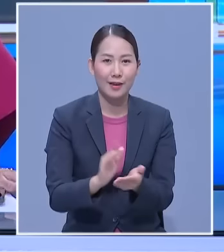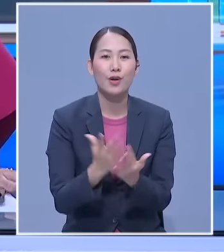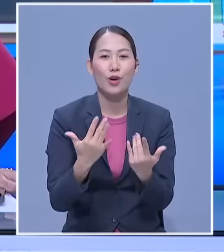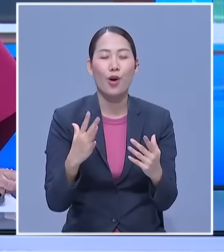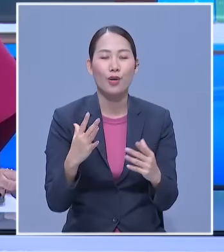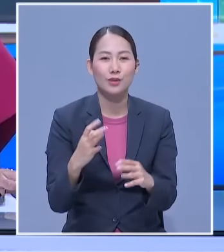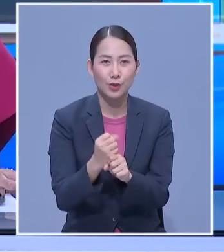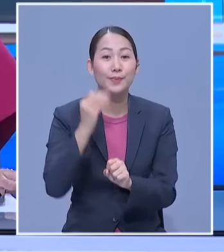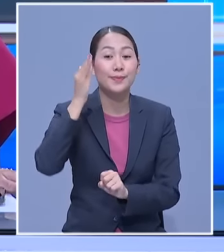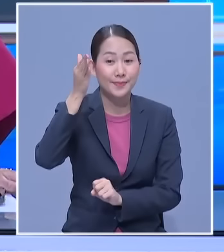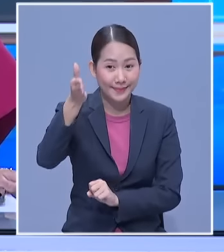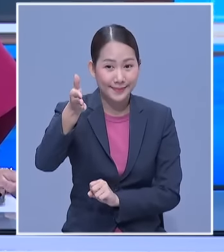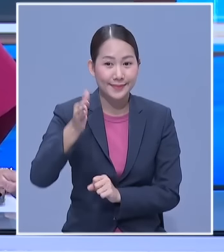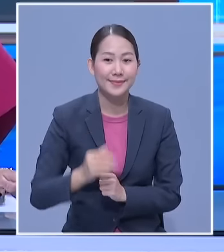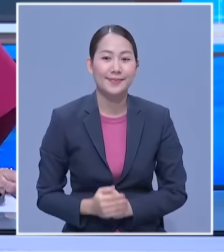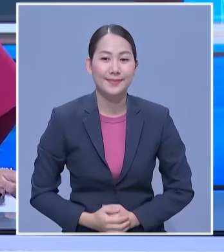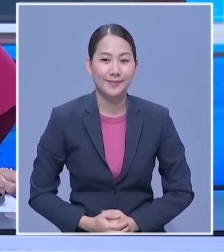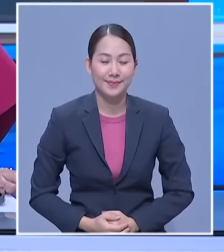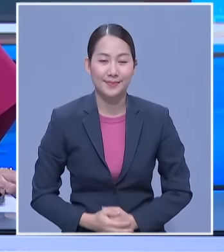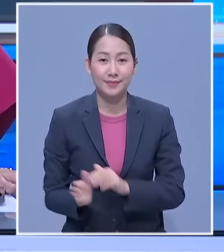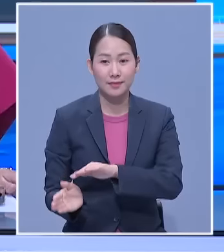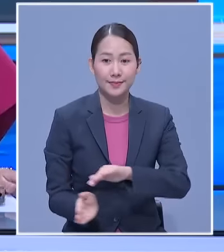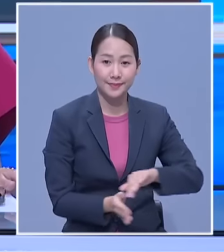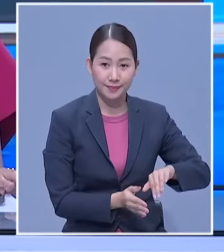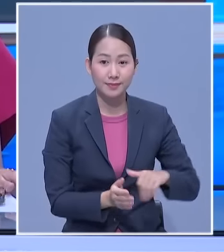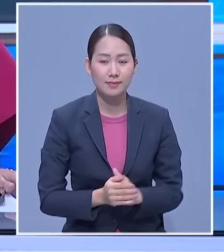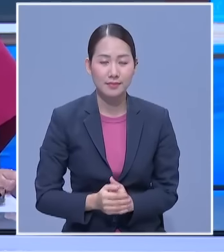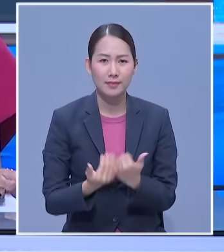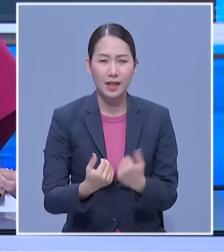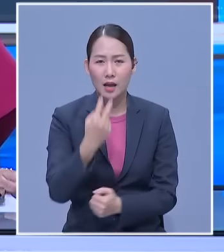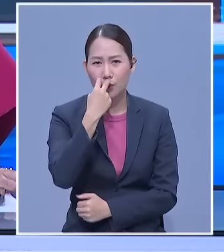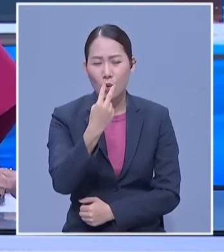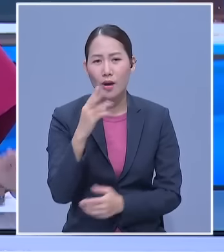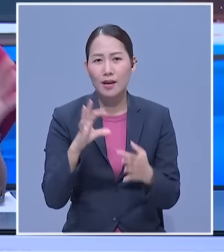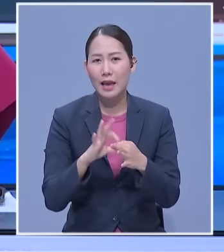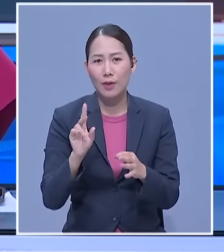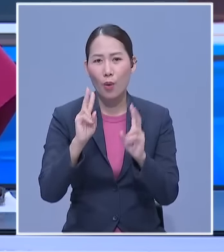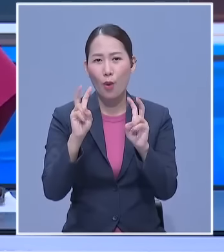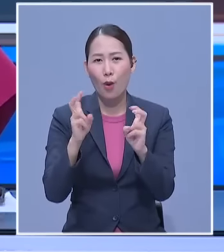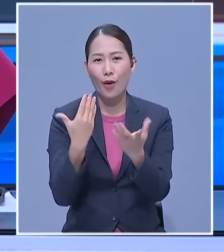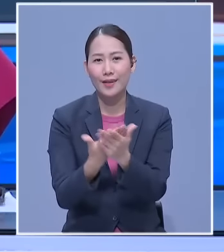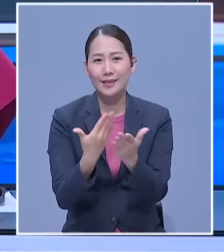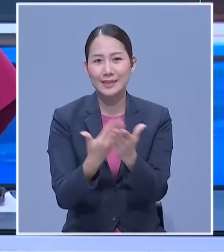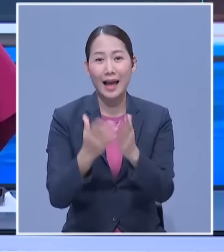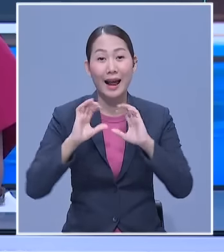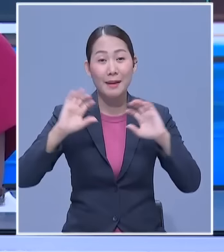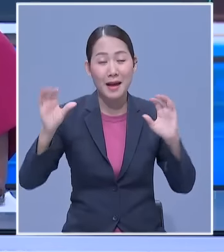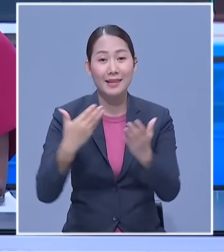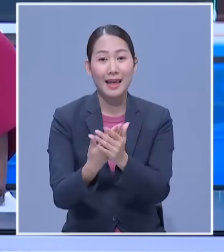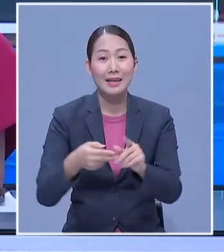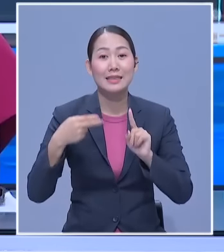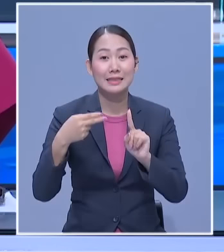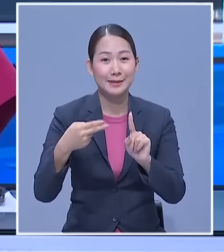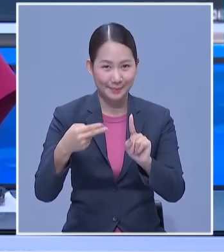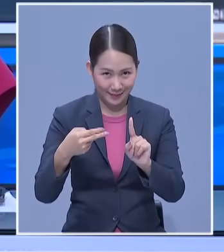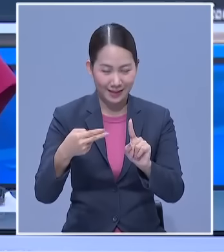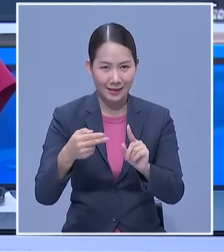เดี๋ยวสลับไปดูเรื่องของเศรษฐกิจกันบ้างนะคะเรื่องของเงินหมื่นหลายคนถามแล้วนะเพราะตอนนี้มีหลายข่าวดังเหลือเกินข่าวตากใบก